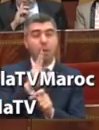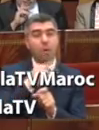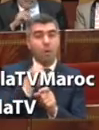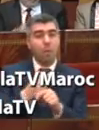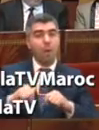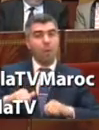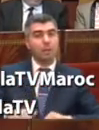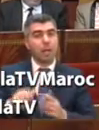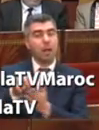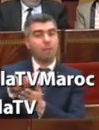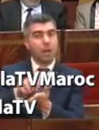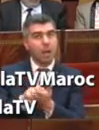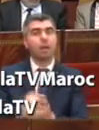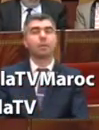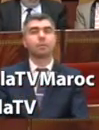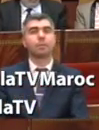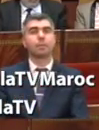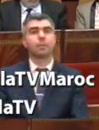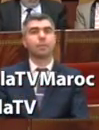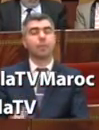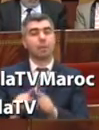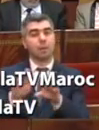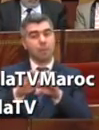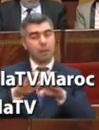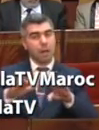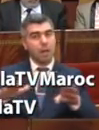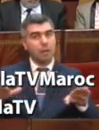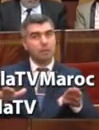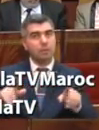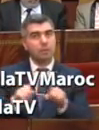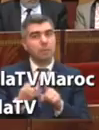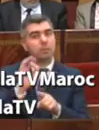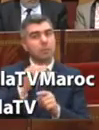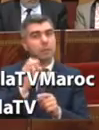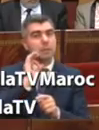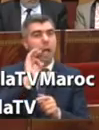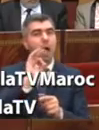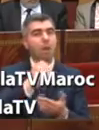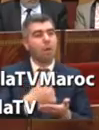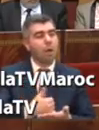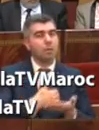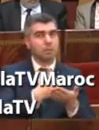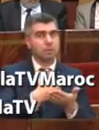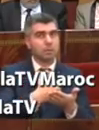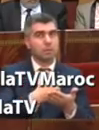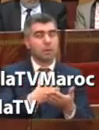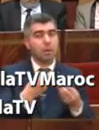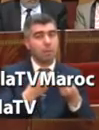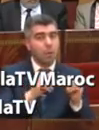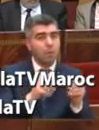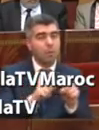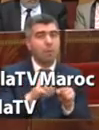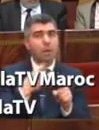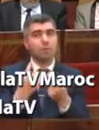السيد الوزير باش أنه هاد الأراضي تفوتوها لهم، وهاد التفويت ماشي بالمجان، غيكون مبالغ